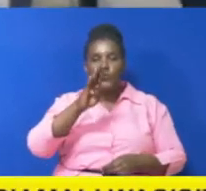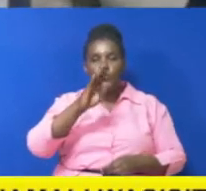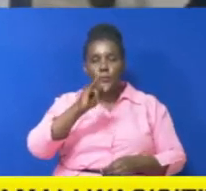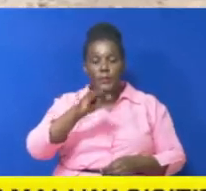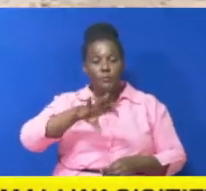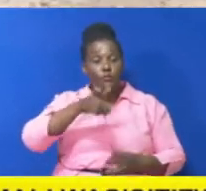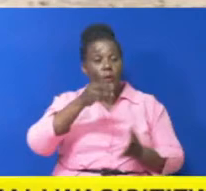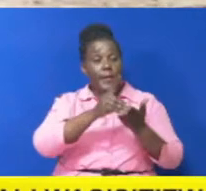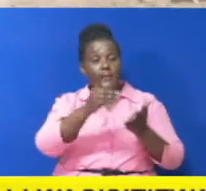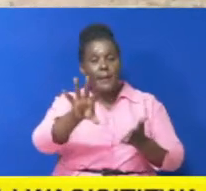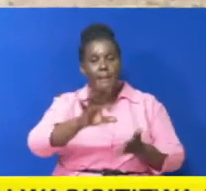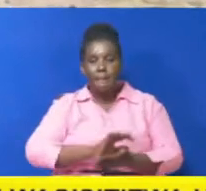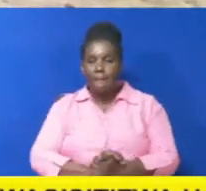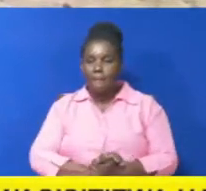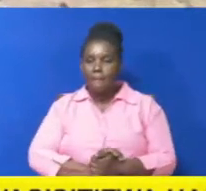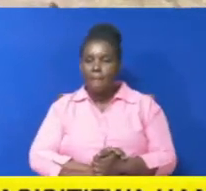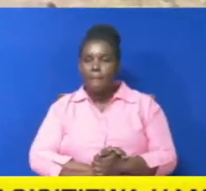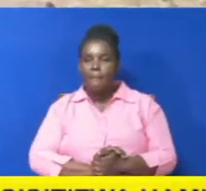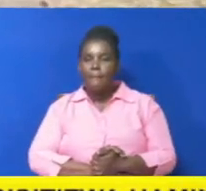mkoani Dar es Salaam.